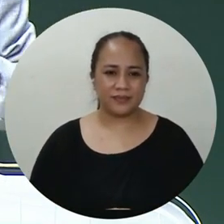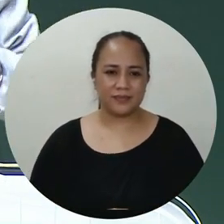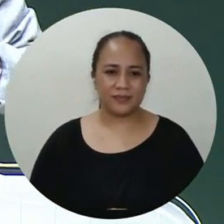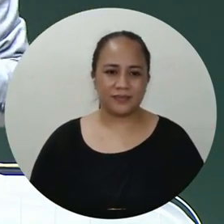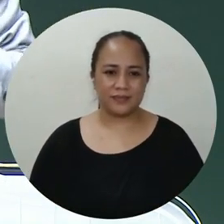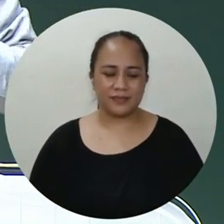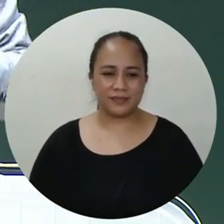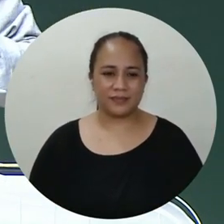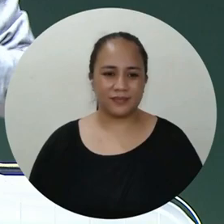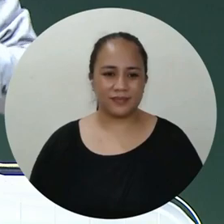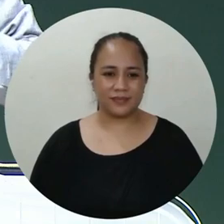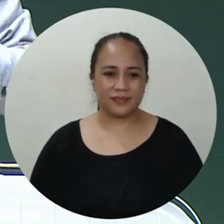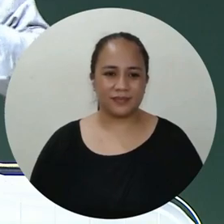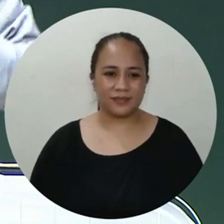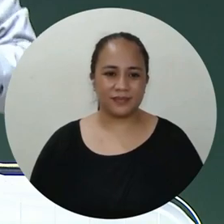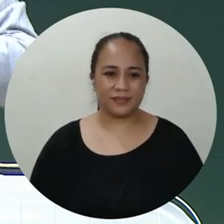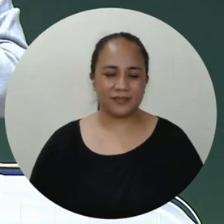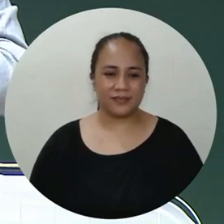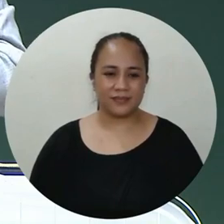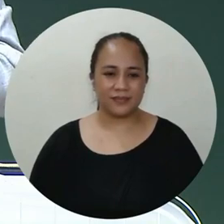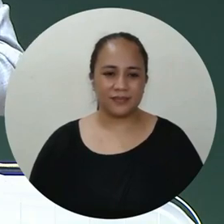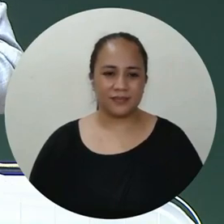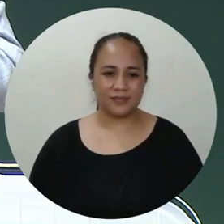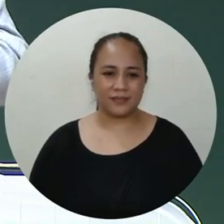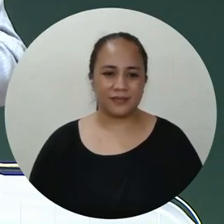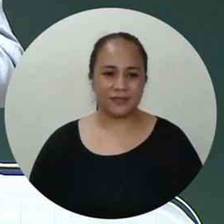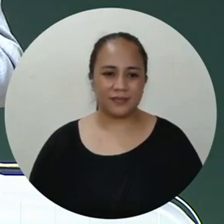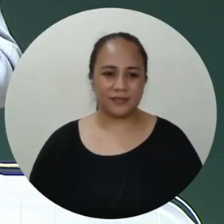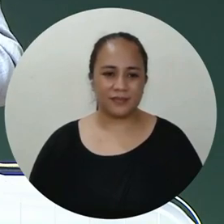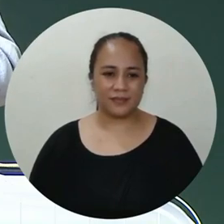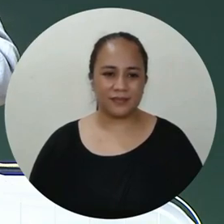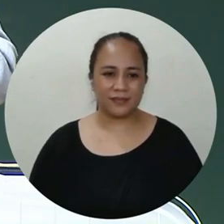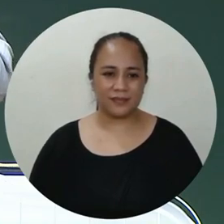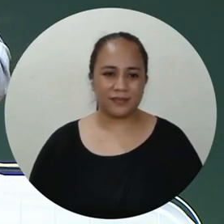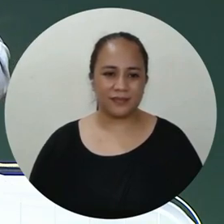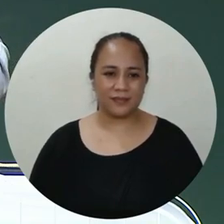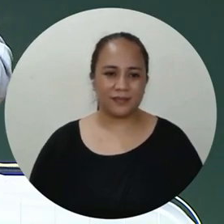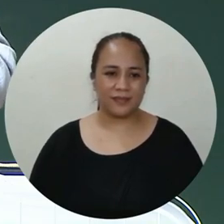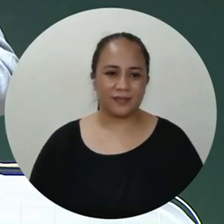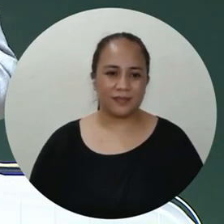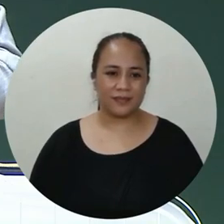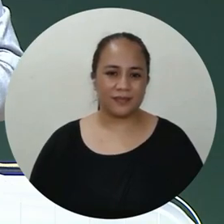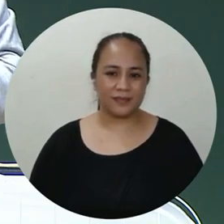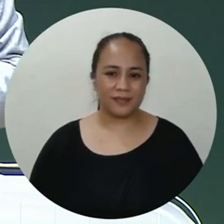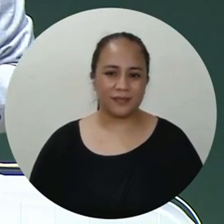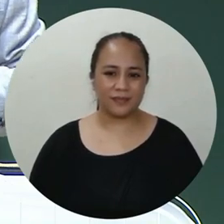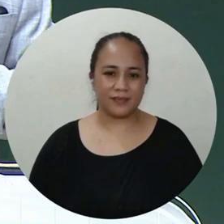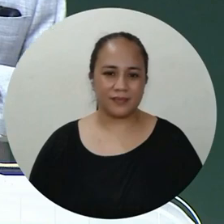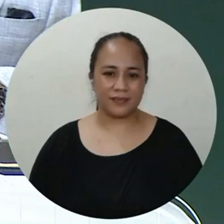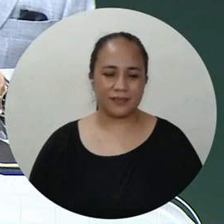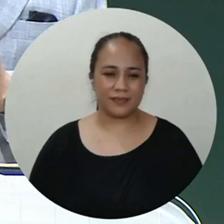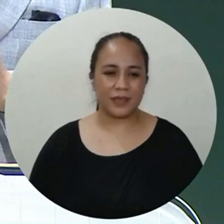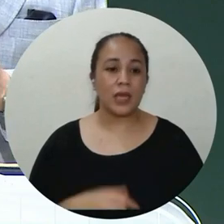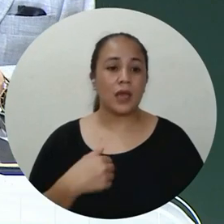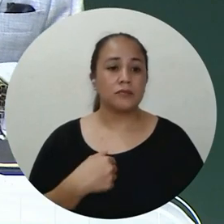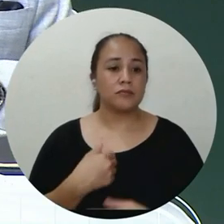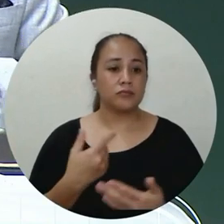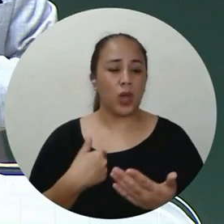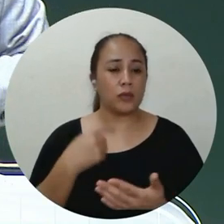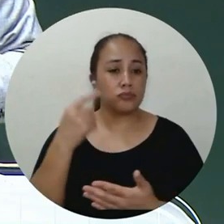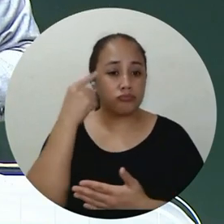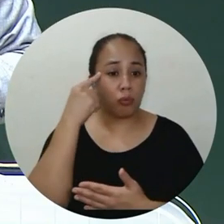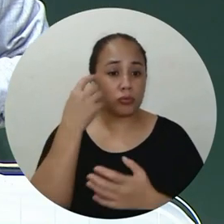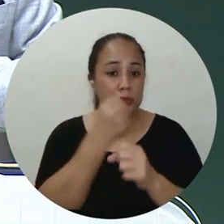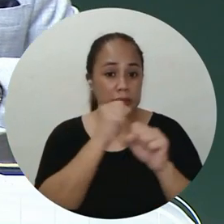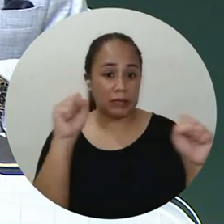엄청난 변이된 이 균들이 계속 나오니까 이건 내가 볼 때 평생 갈 거 아닌가. And so I thought I was safe because